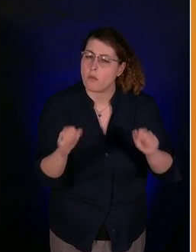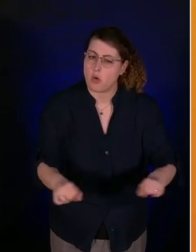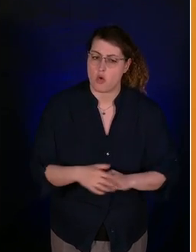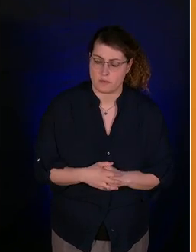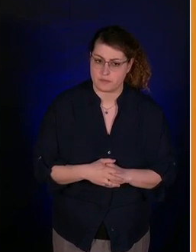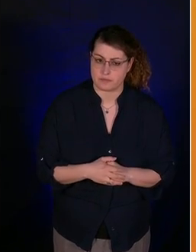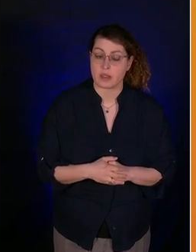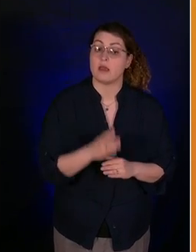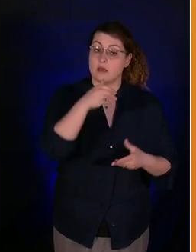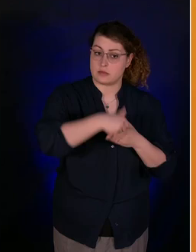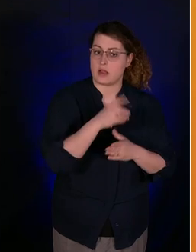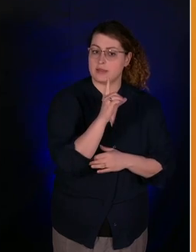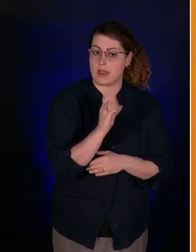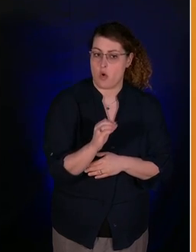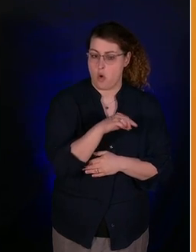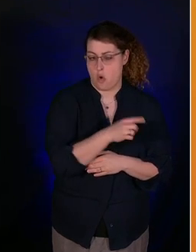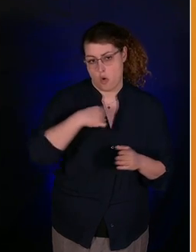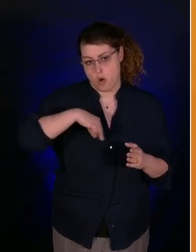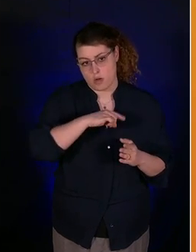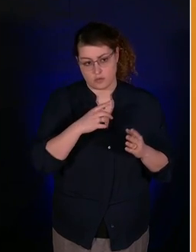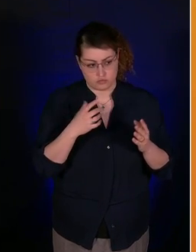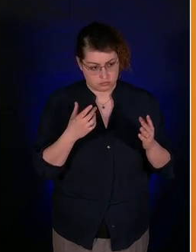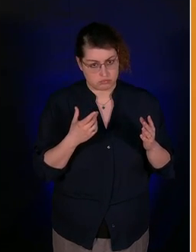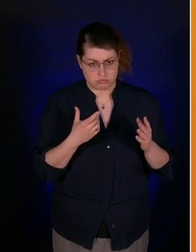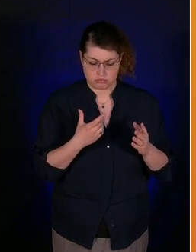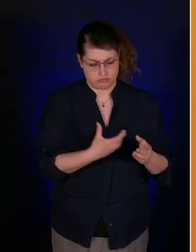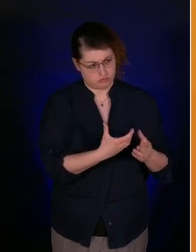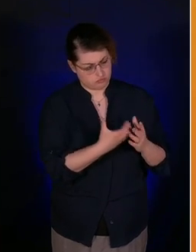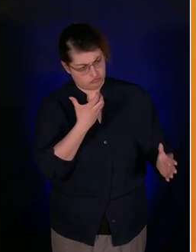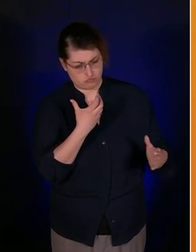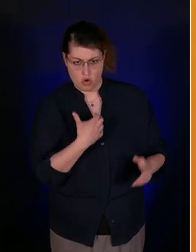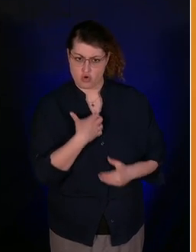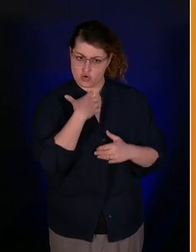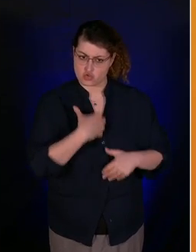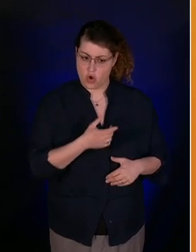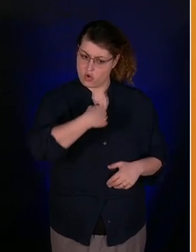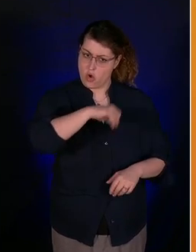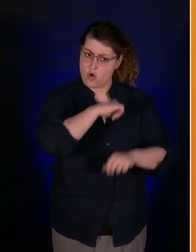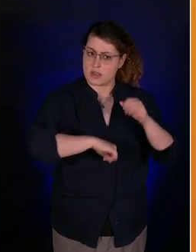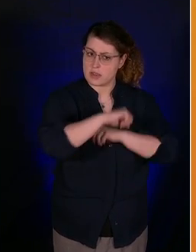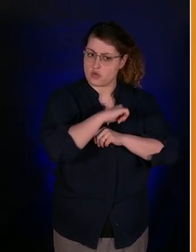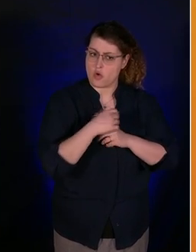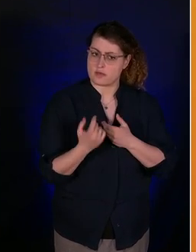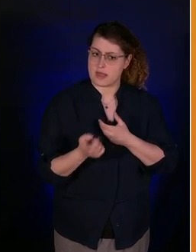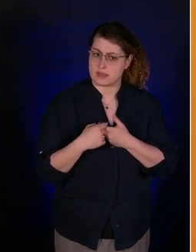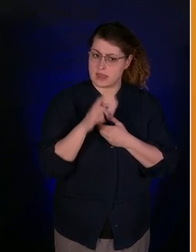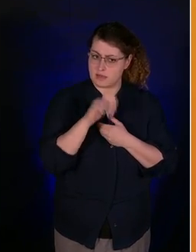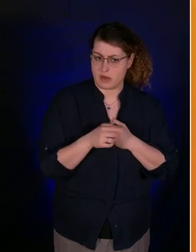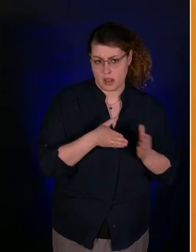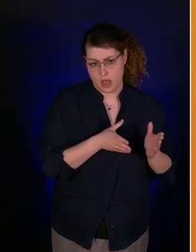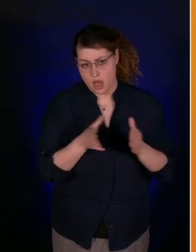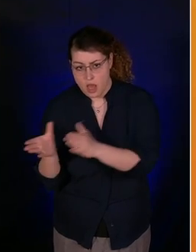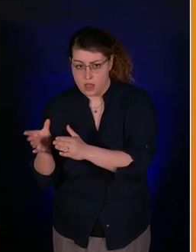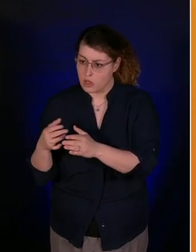document d'orientation, nous avons été interloqués de lire que notre organisation syndicale devait s'acheminer vers